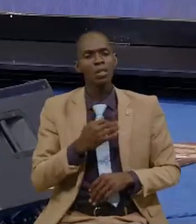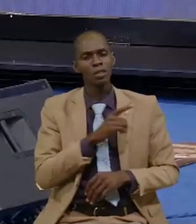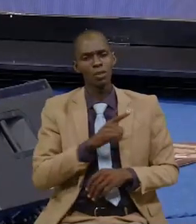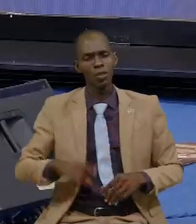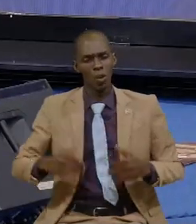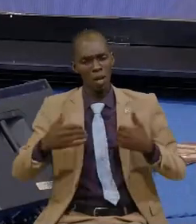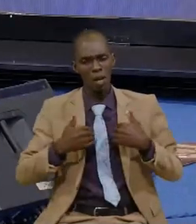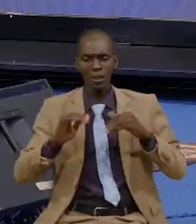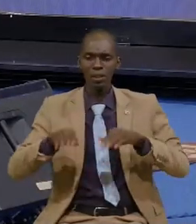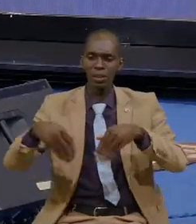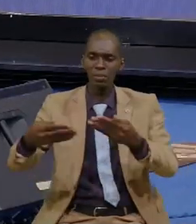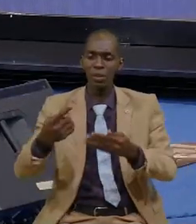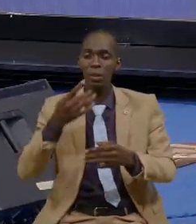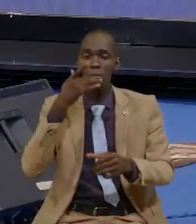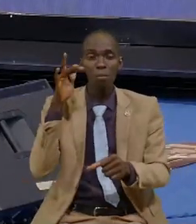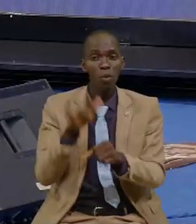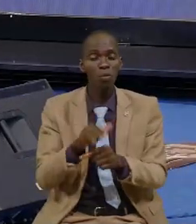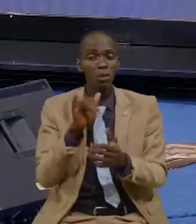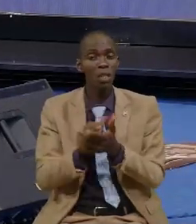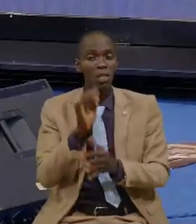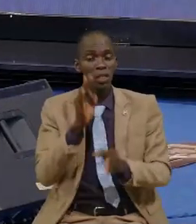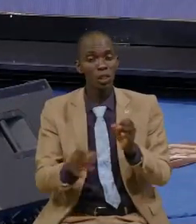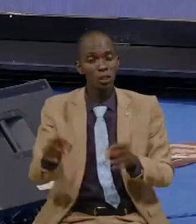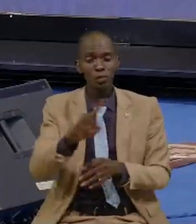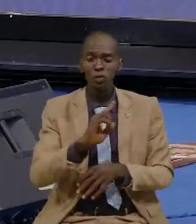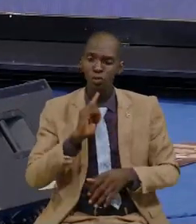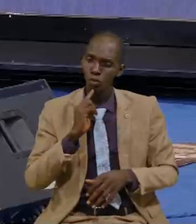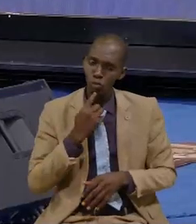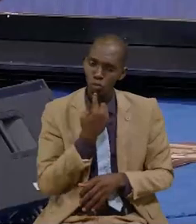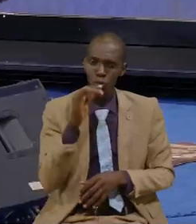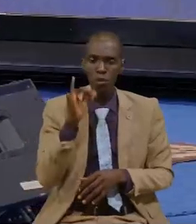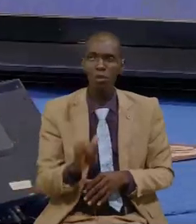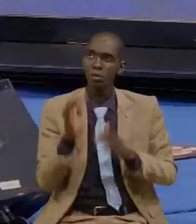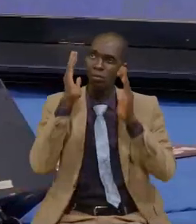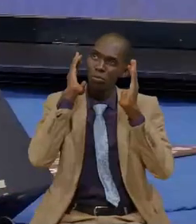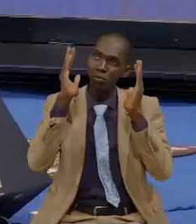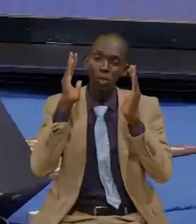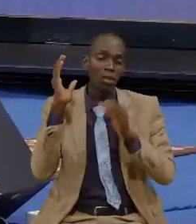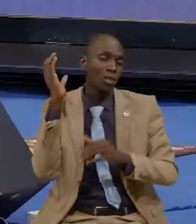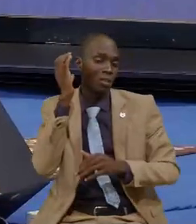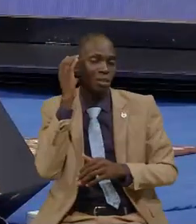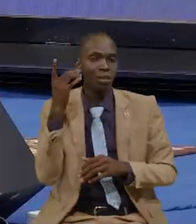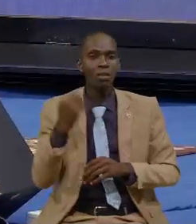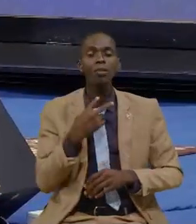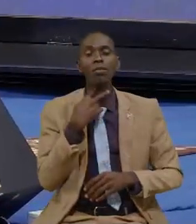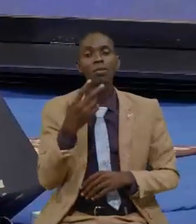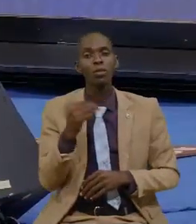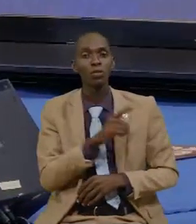une juive en Israël, le Seigneur a donné la promesse que si vous